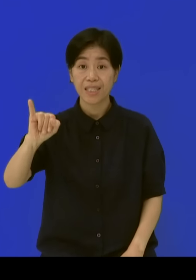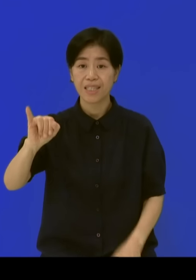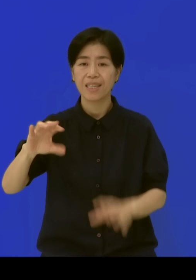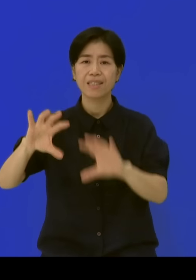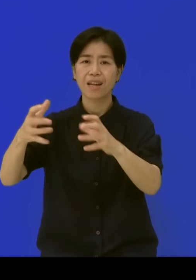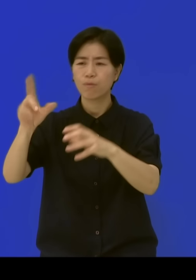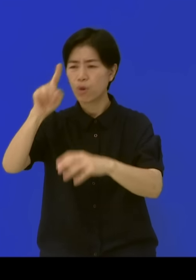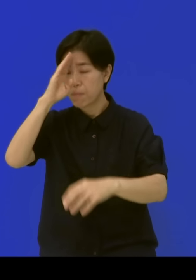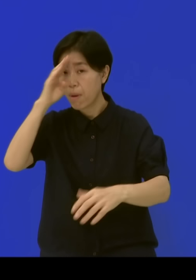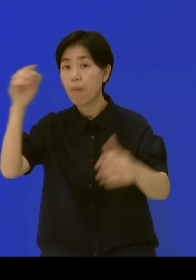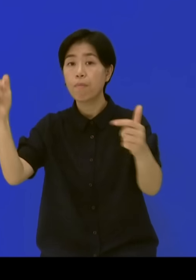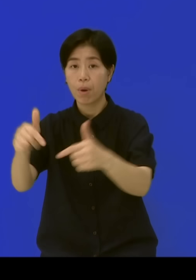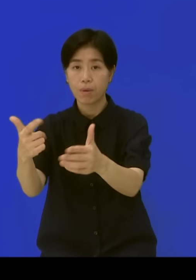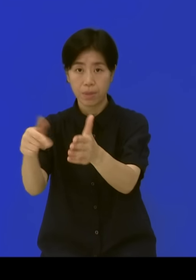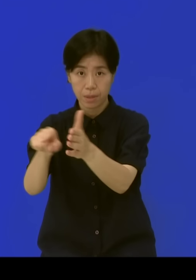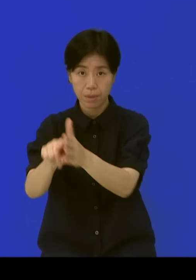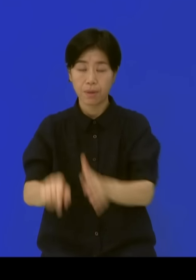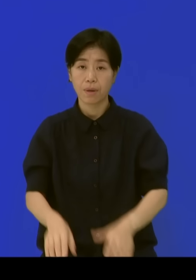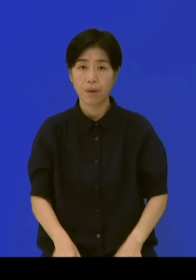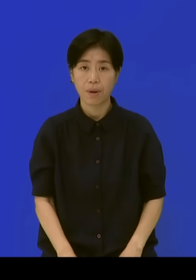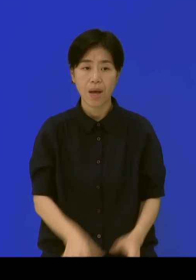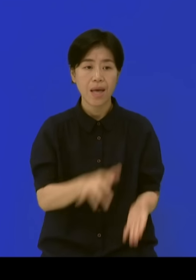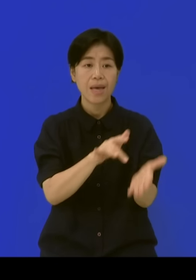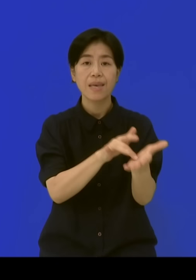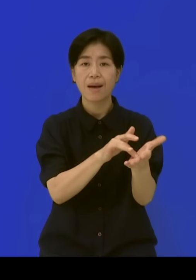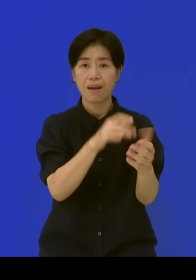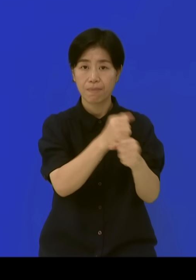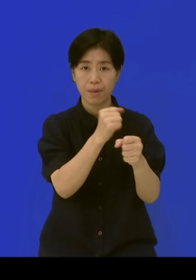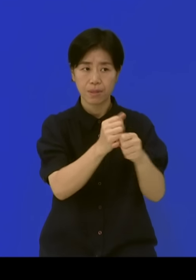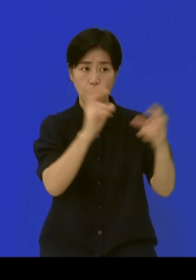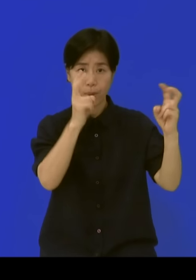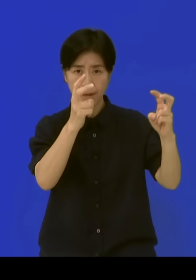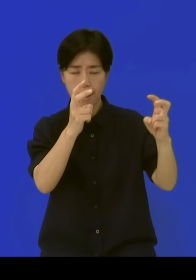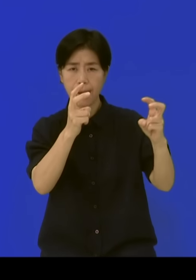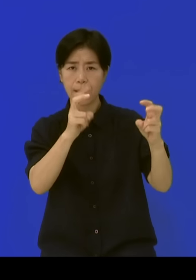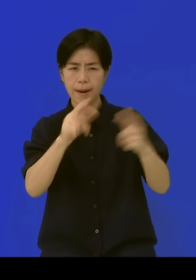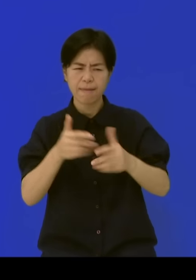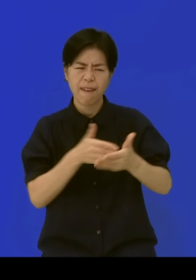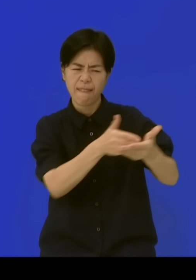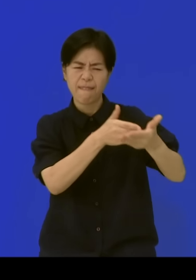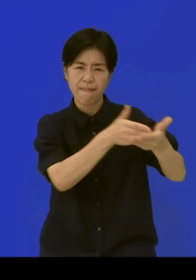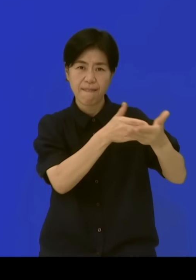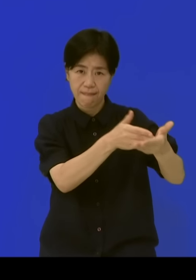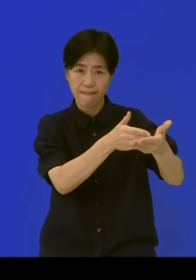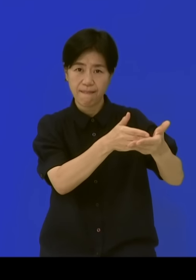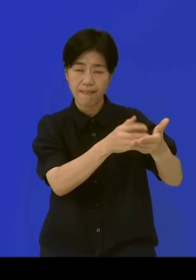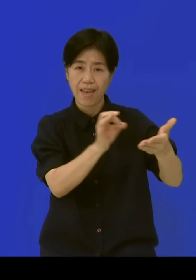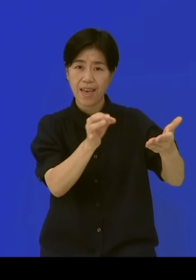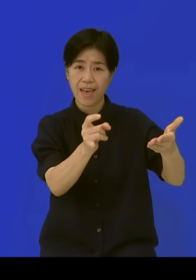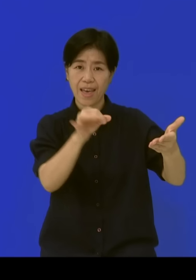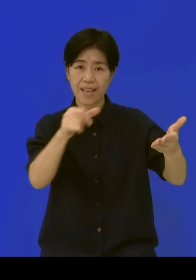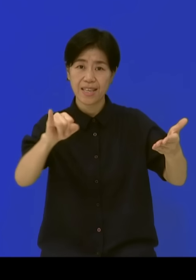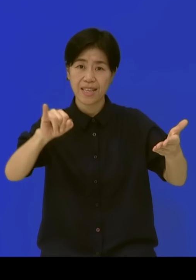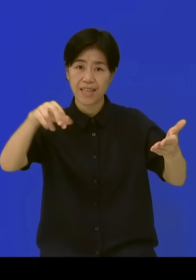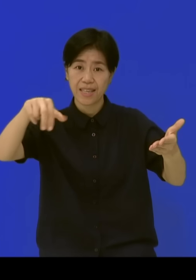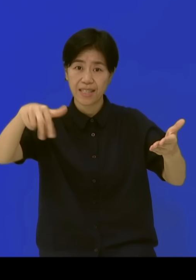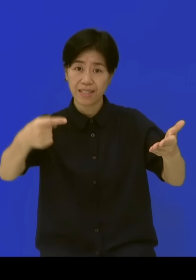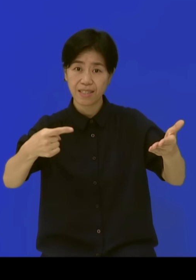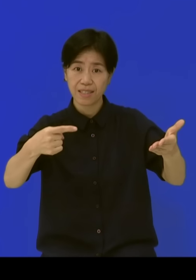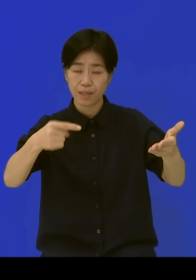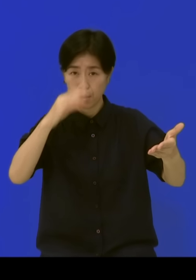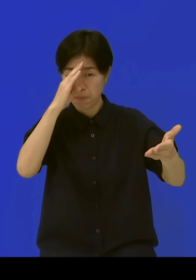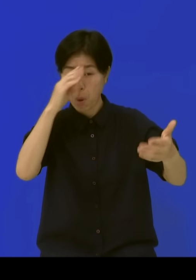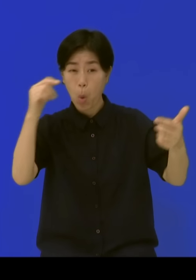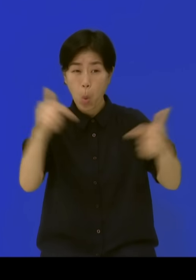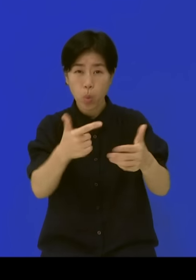구제하고 그 제약회사에 압력을 넣어서 에이즈의 약값을 낮추고 이런 엄청난 보건의학적인 일을